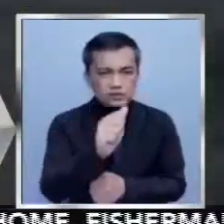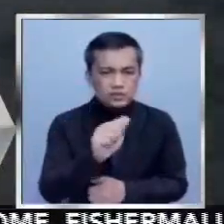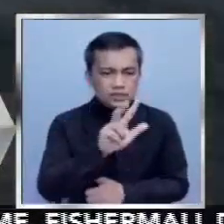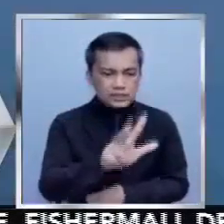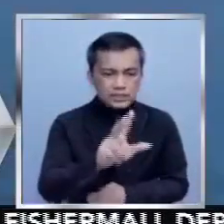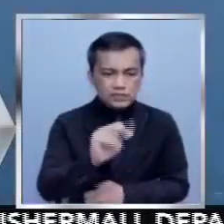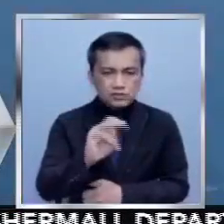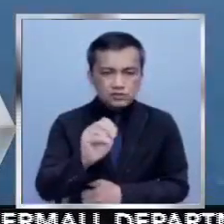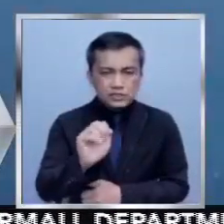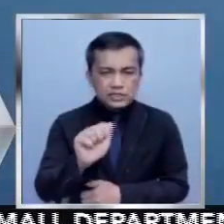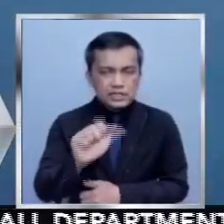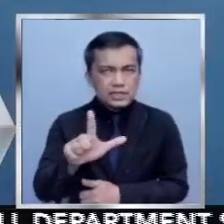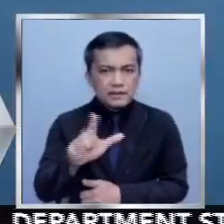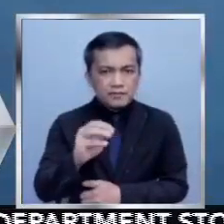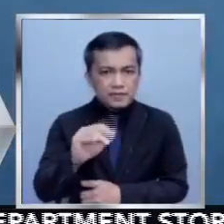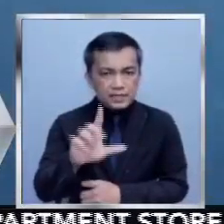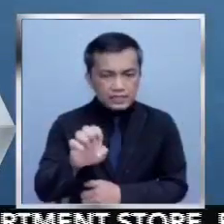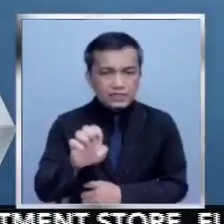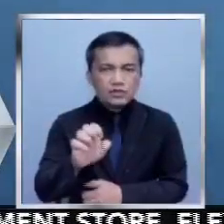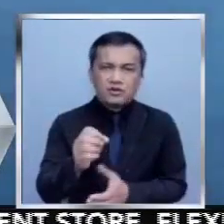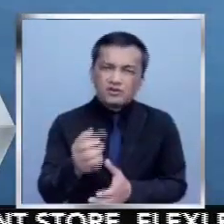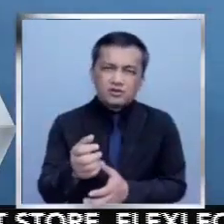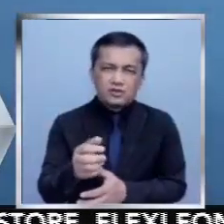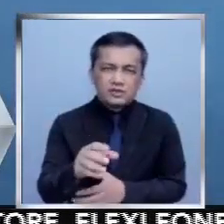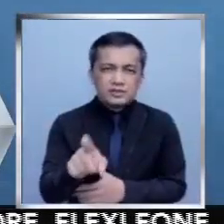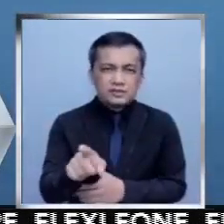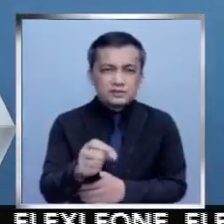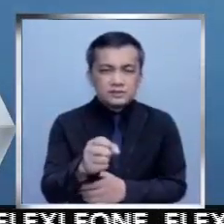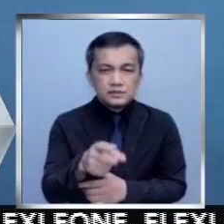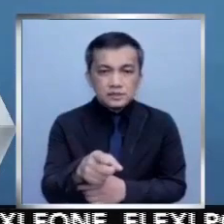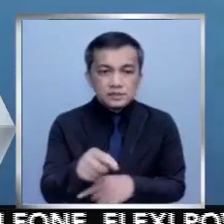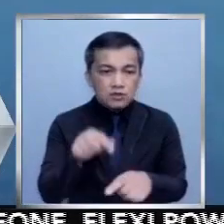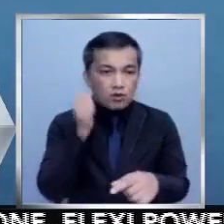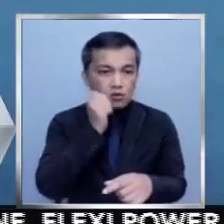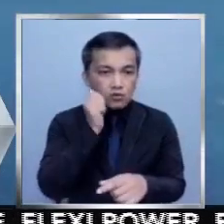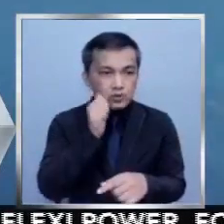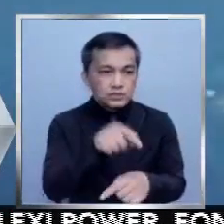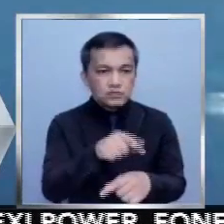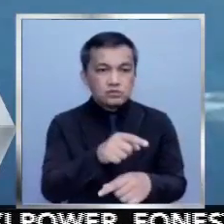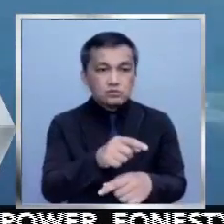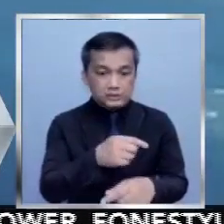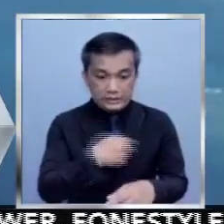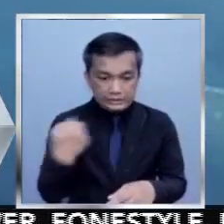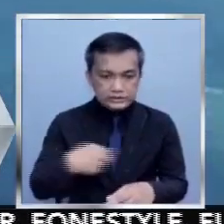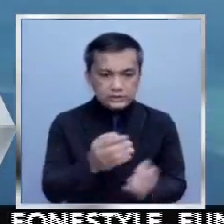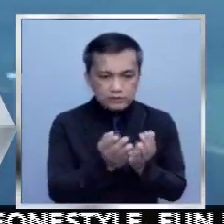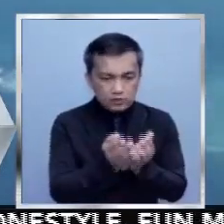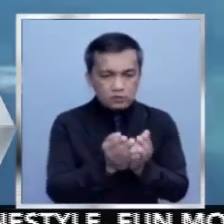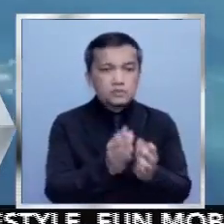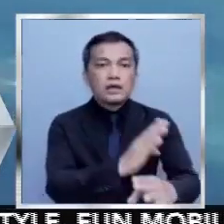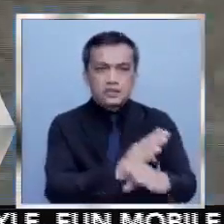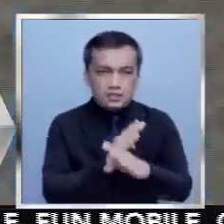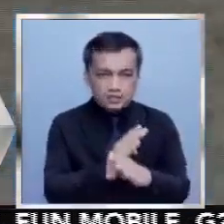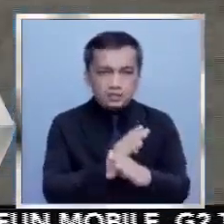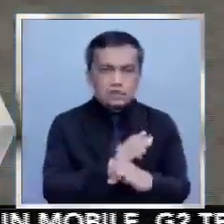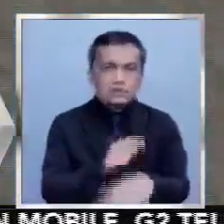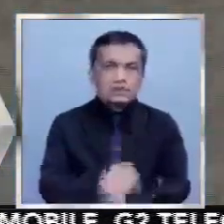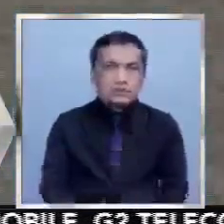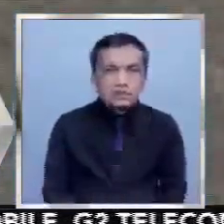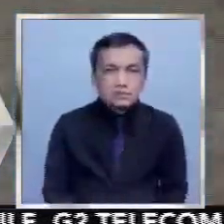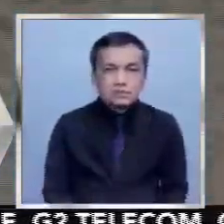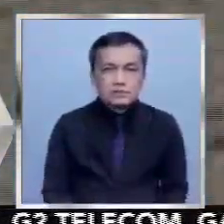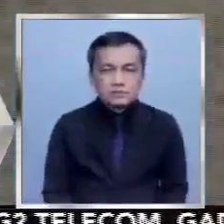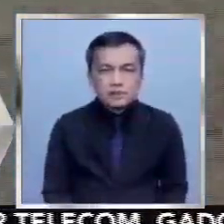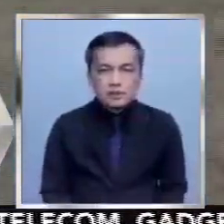kilometro lamang. Dito nakaharang araw-araw ang barko ng China Coast Guard at mga Chinese Maritime Militia vessels. Kumpara